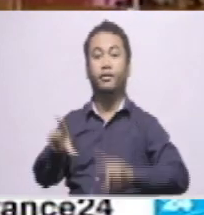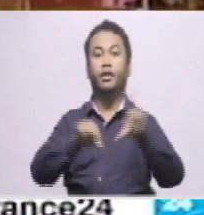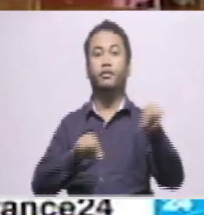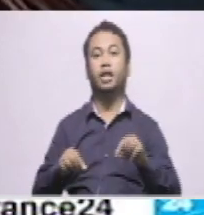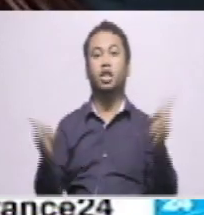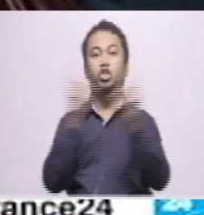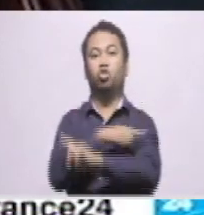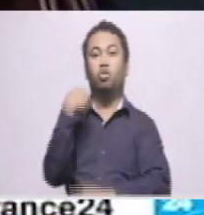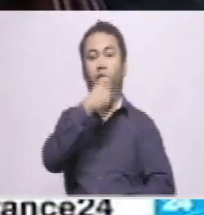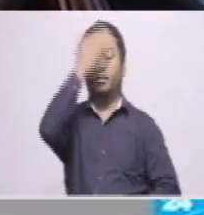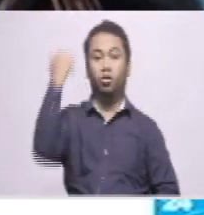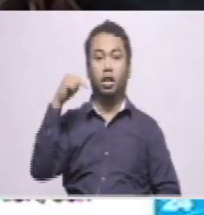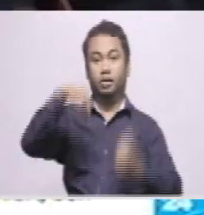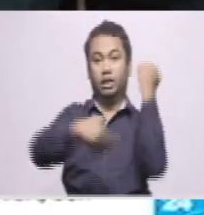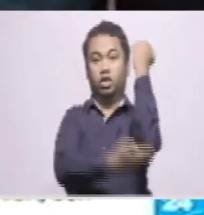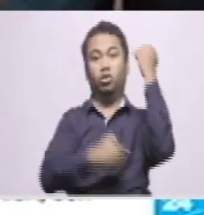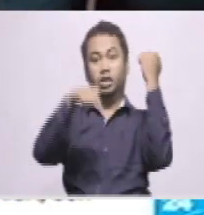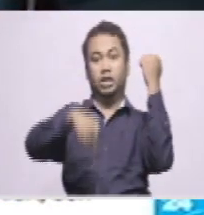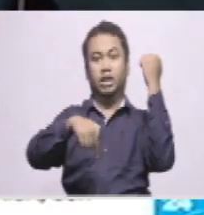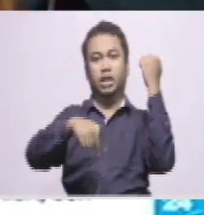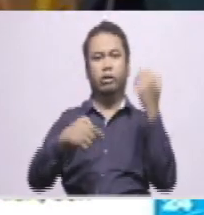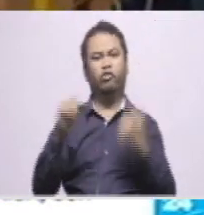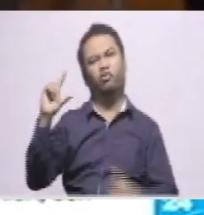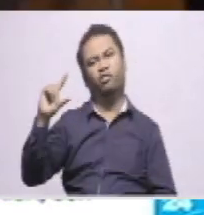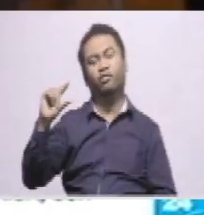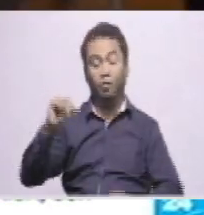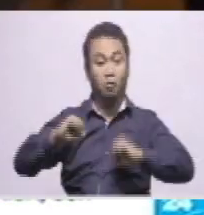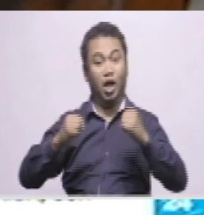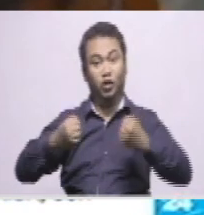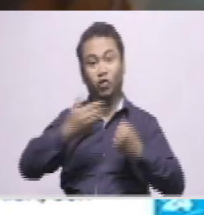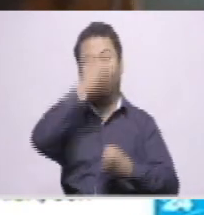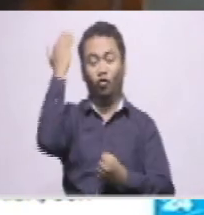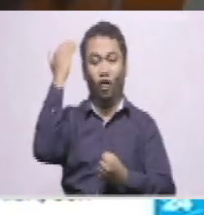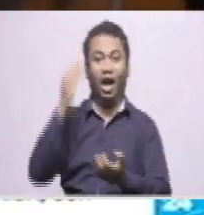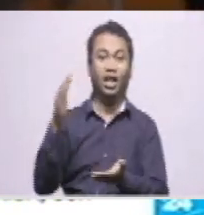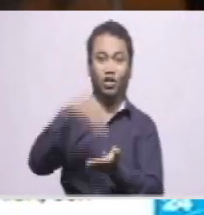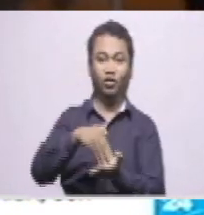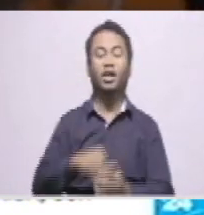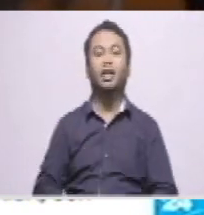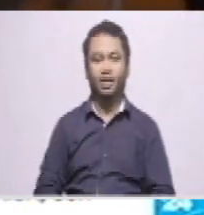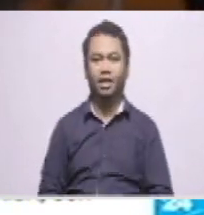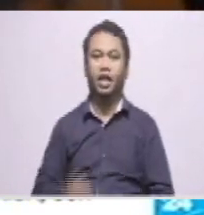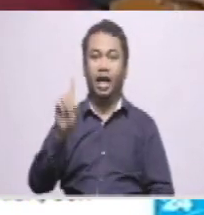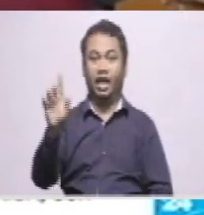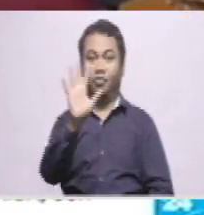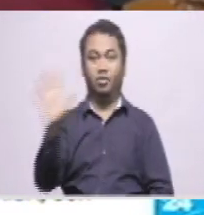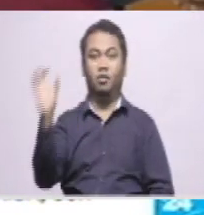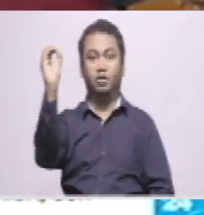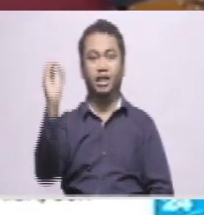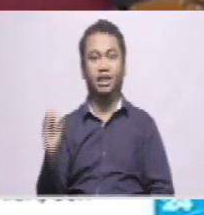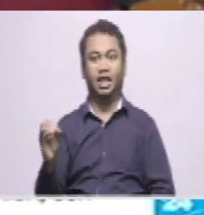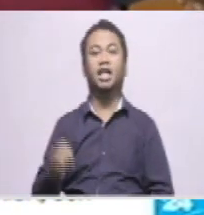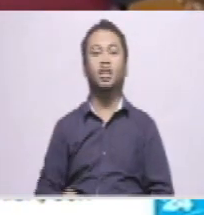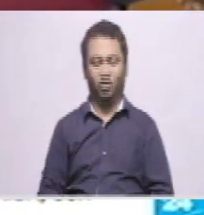solombavam-bahoaka ho any Eropa tamin'ity taona ity ny fahavitrihan'ny mpifidy niakatra hatramaraika amin'ny 50% izany tahasamba nisy teo amin'ny